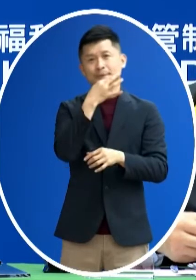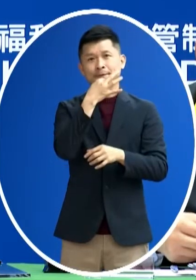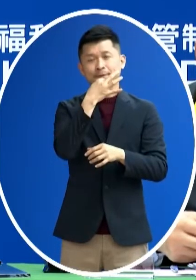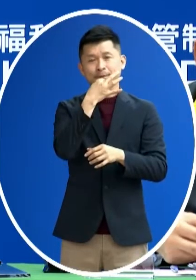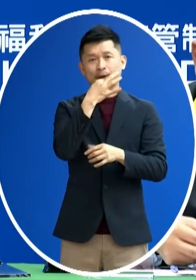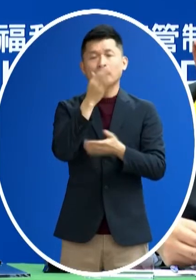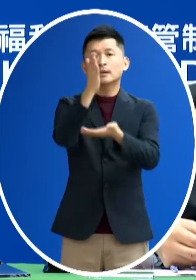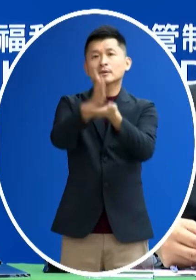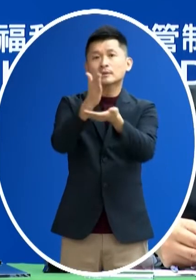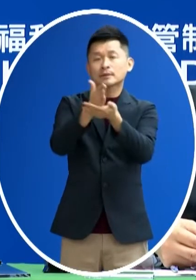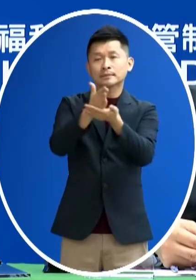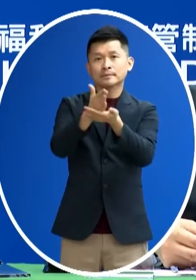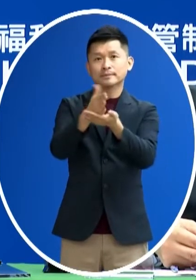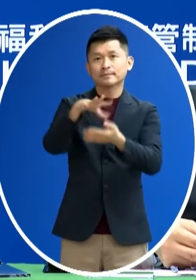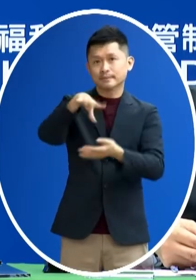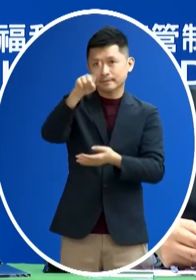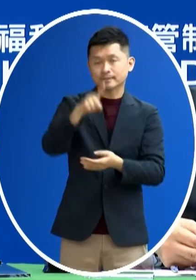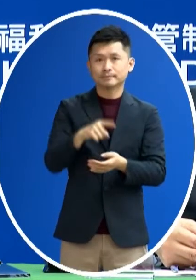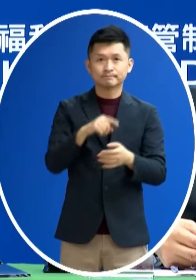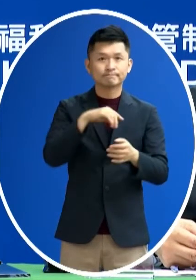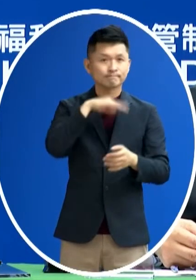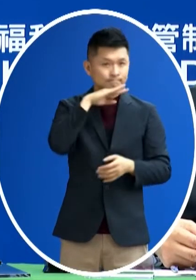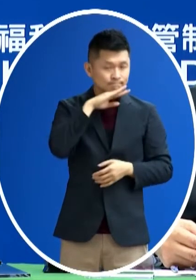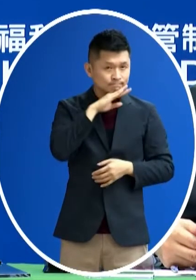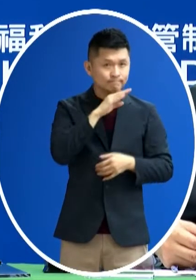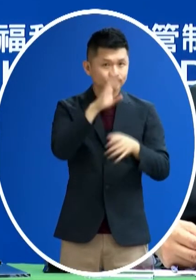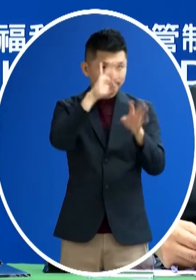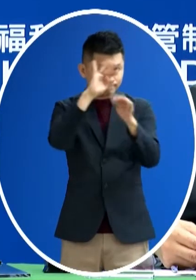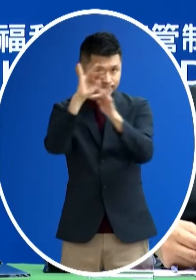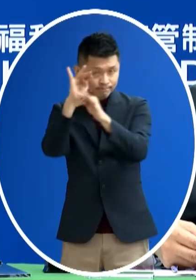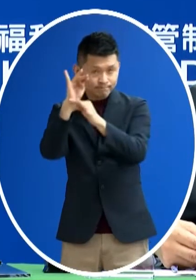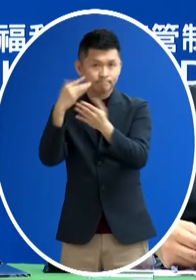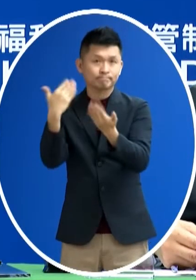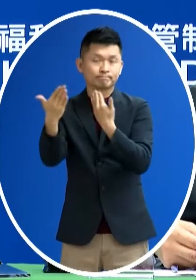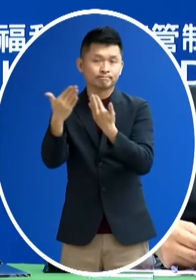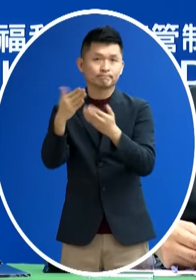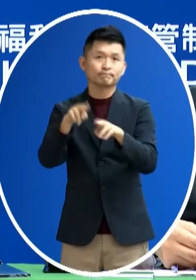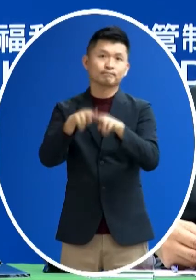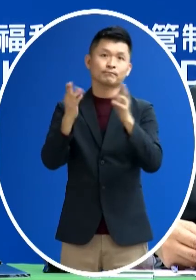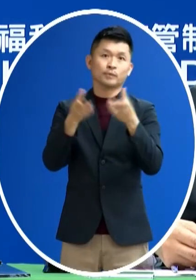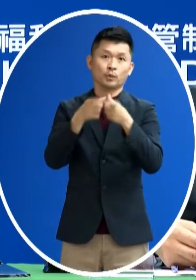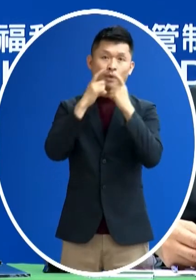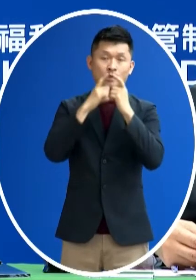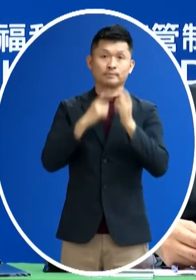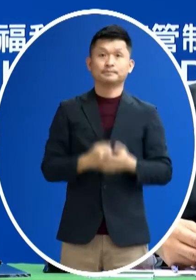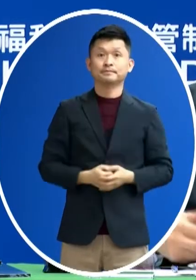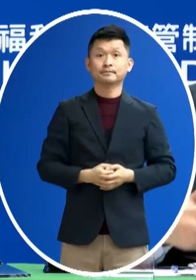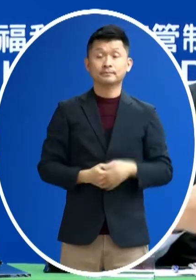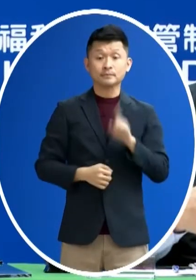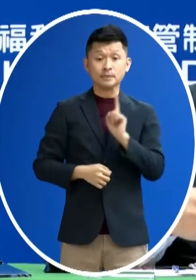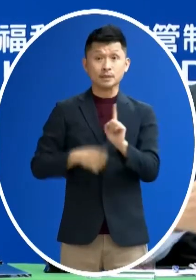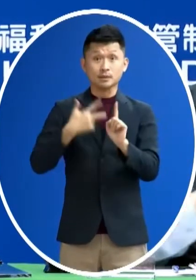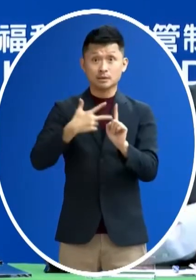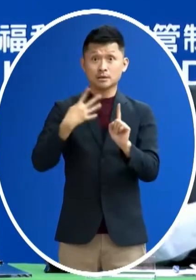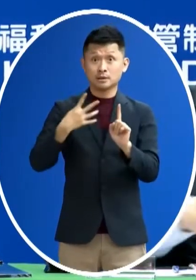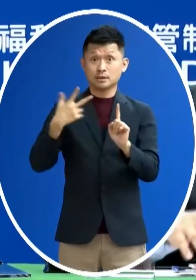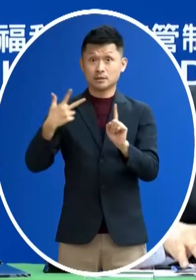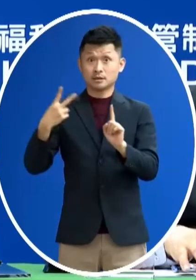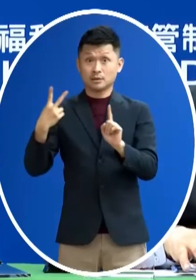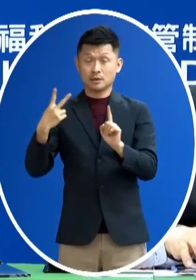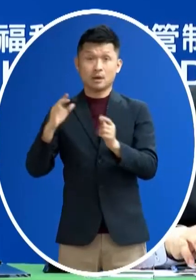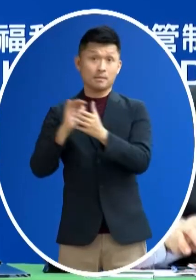先停课，把它调查清楚来。那至于在17472有一个友